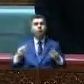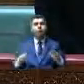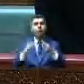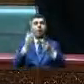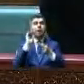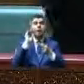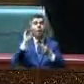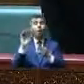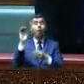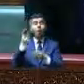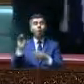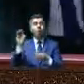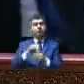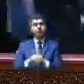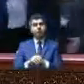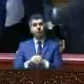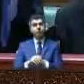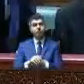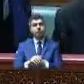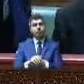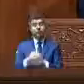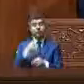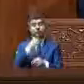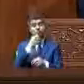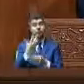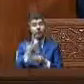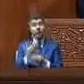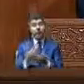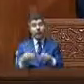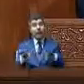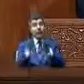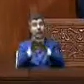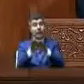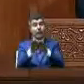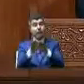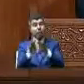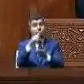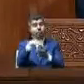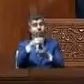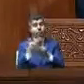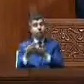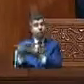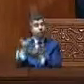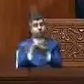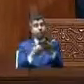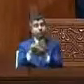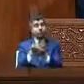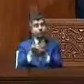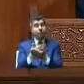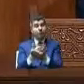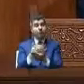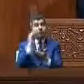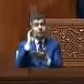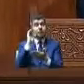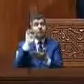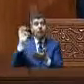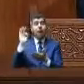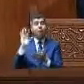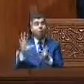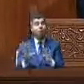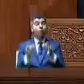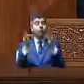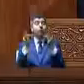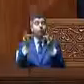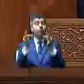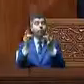الأوروبي. ورغم أن التقارب التنظيمي يتطلب قدرة قوية على التكيف مع القواعد والمعايير الأوروبية، إلا